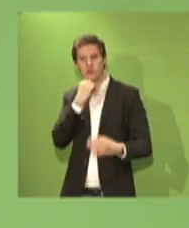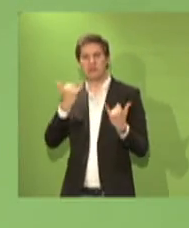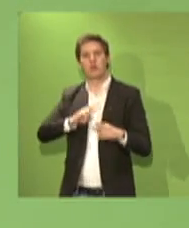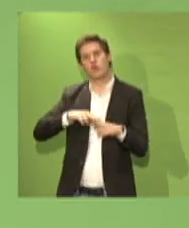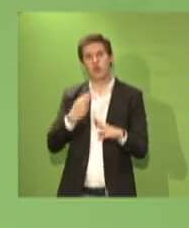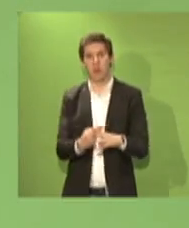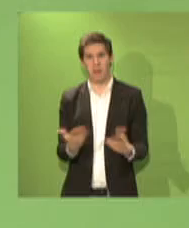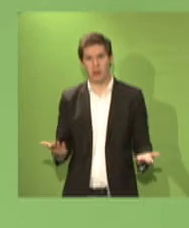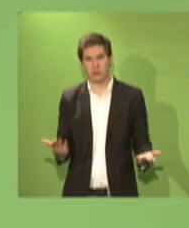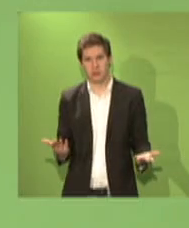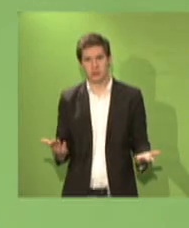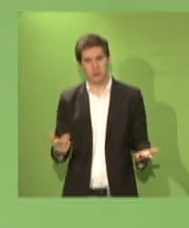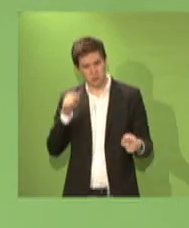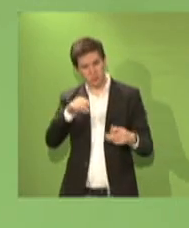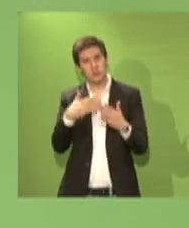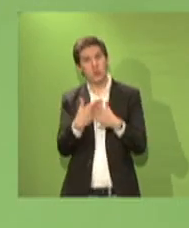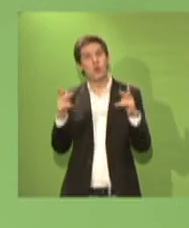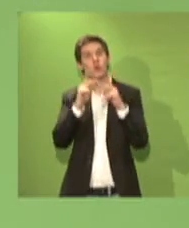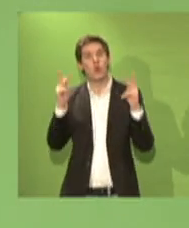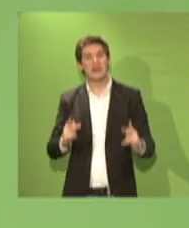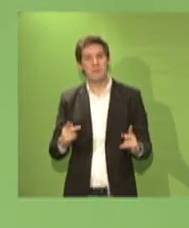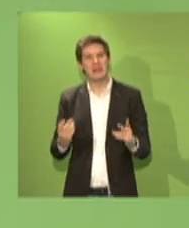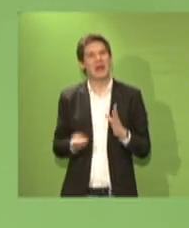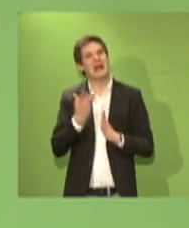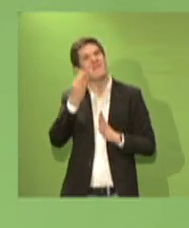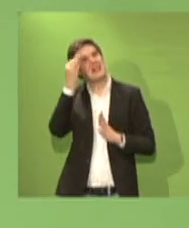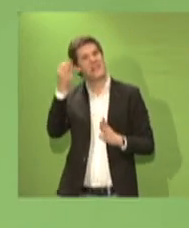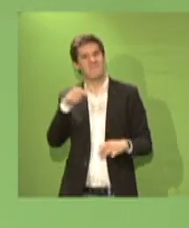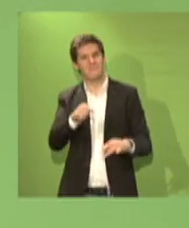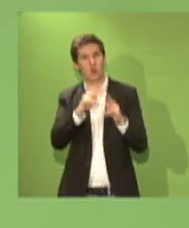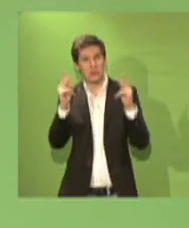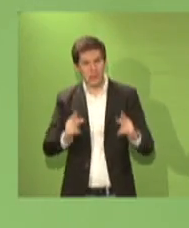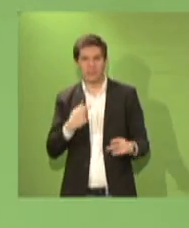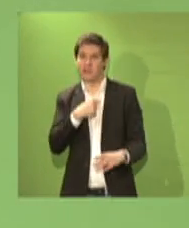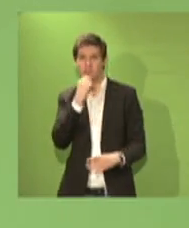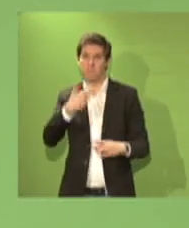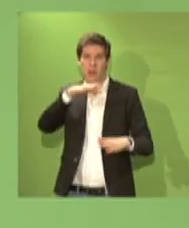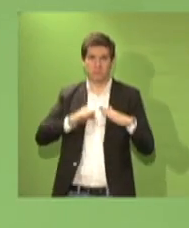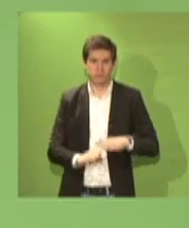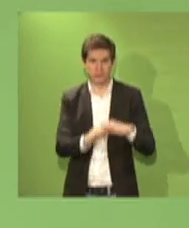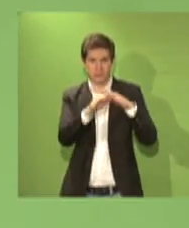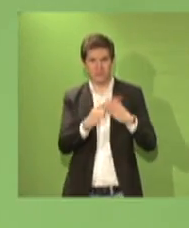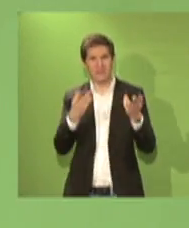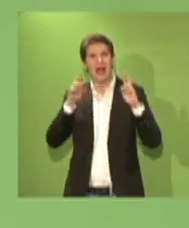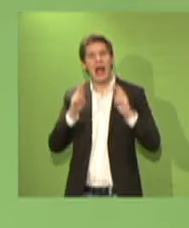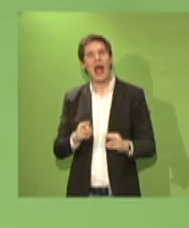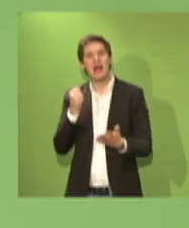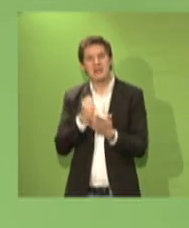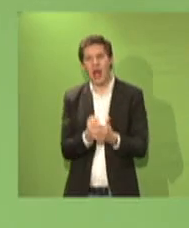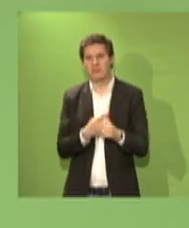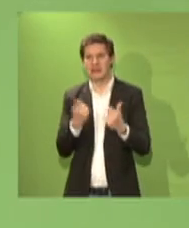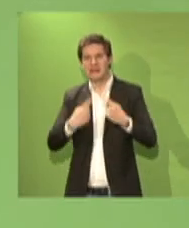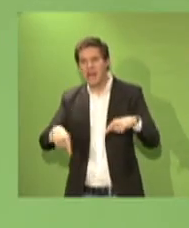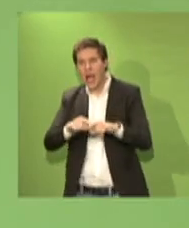werden also solche Konzepte, innovative Konzepte in diesen Bereichen, dort wo Ehrenamt zusammenarbeitet, wo Kreise